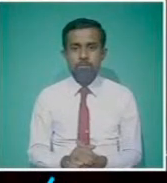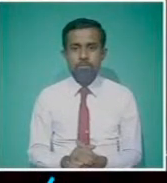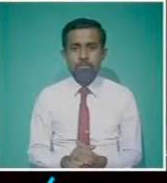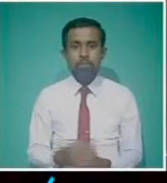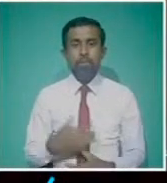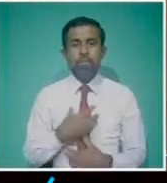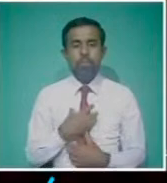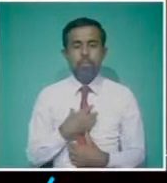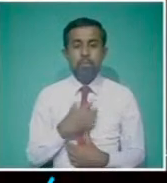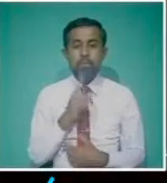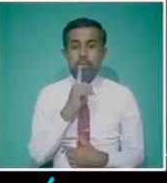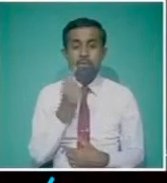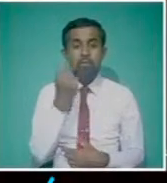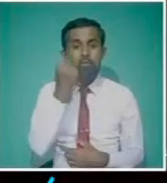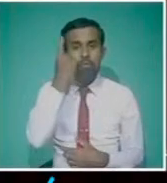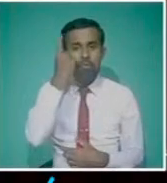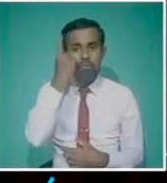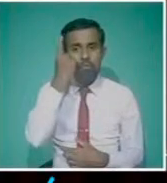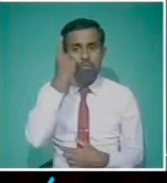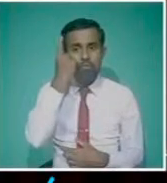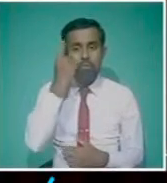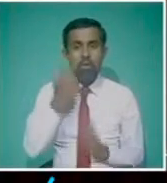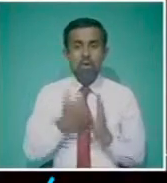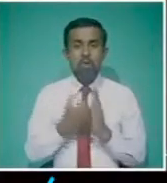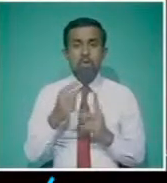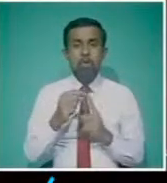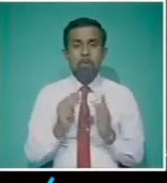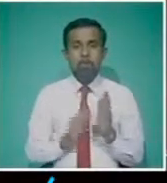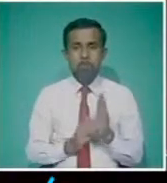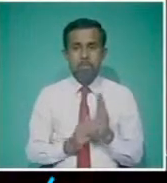ශෝක ප්‍රකාශ යෝජනා ගරු අගමැතිතුමා.